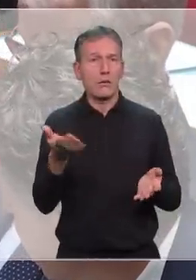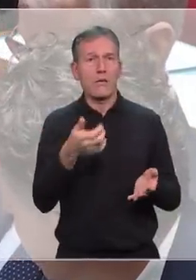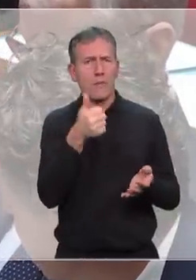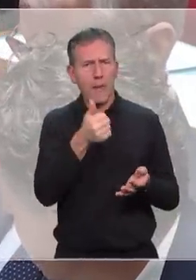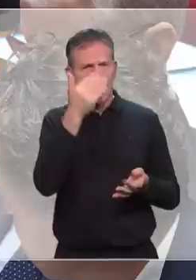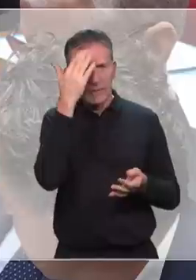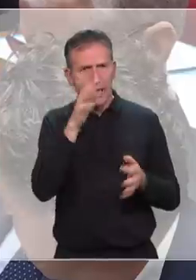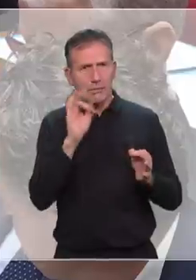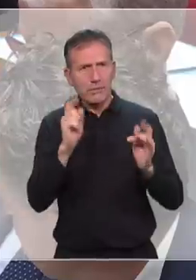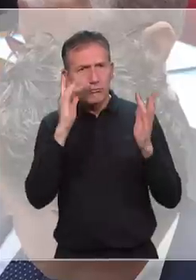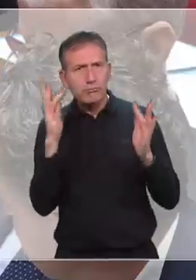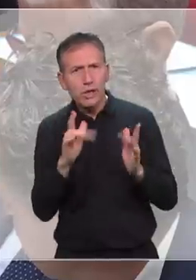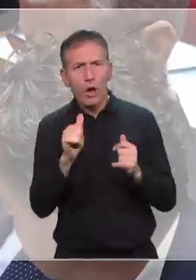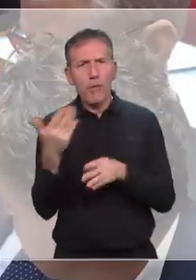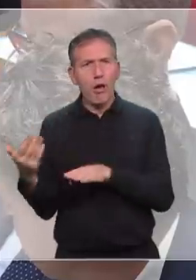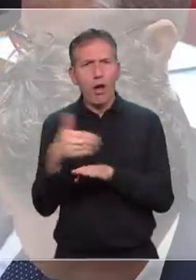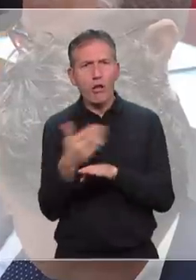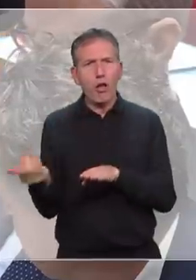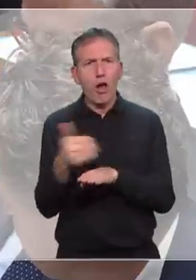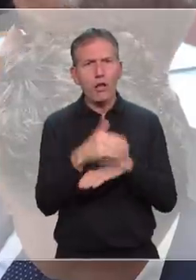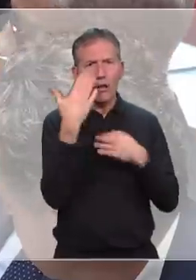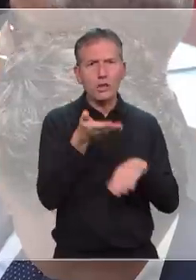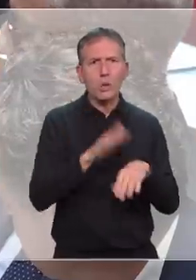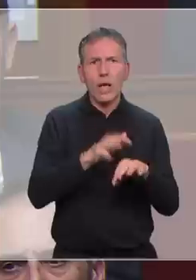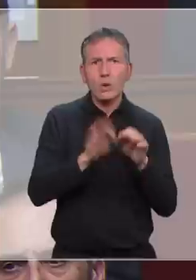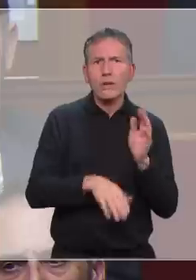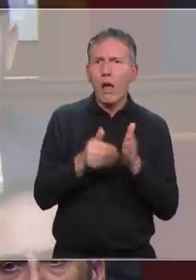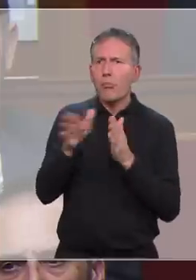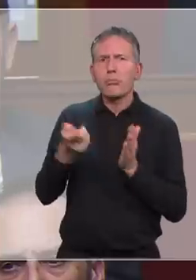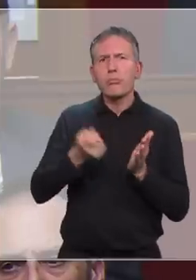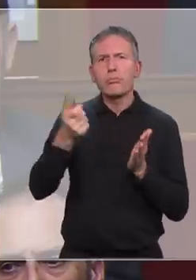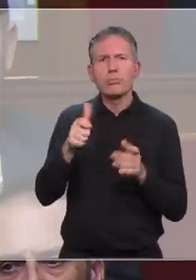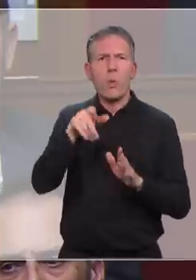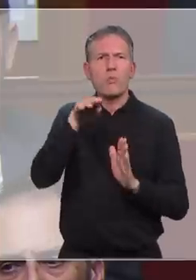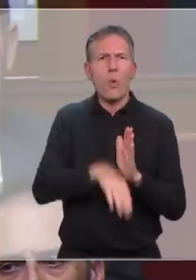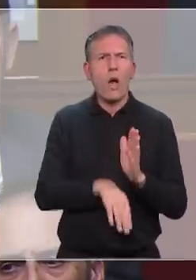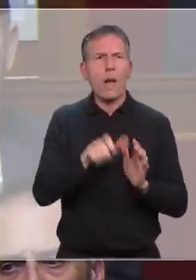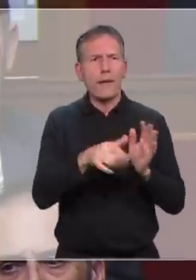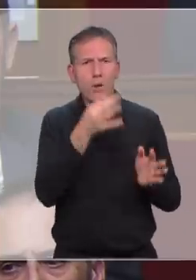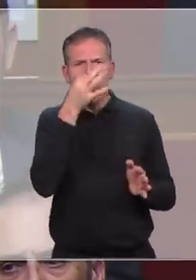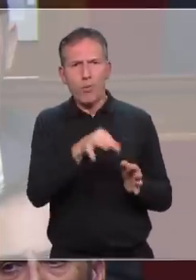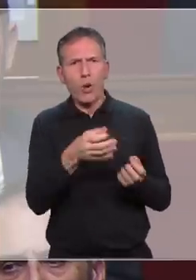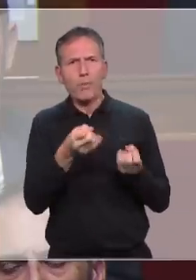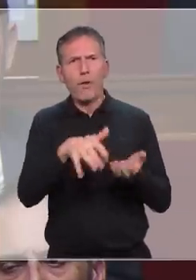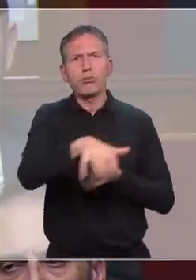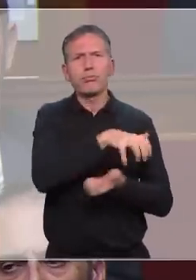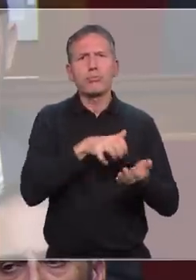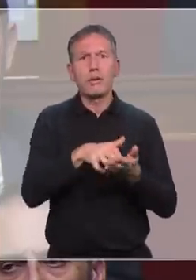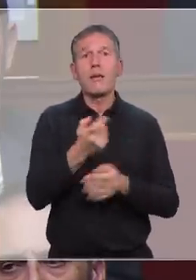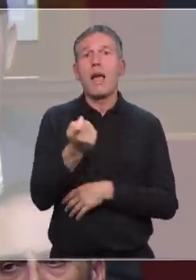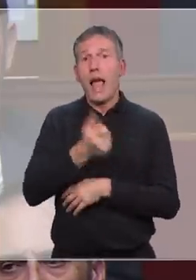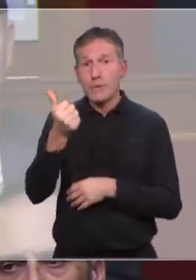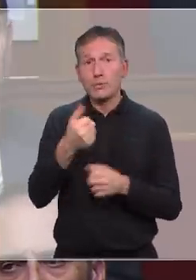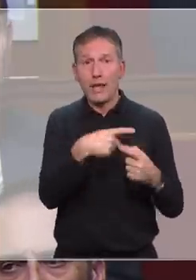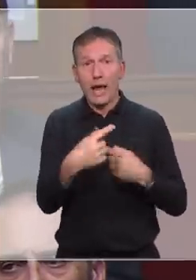ingénieux pour faire rentrer des étrangers sur notre sol, mais beaucoup moins pour renvoyer ceux qui pourrissent la vie des Français. Expulser, c'est